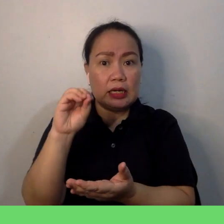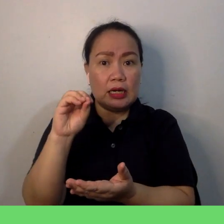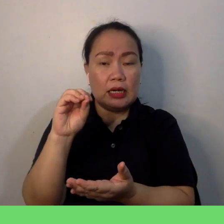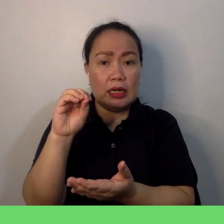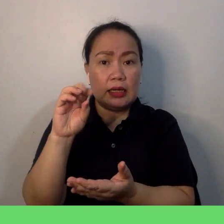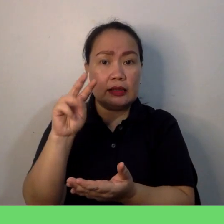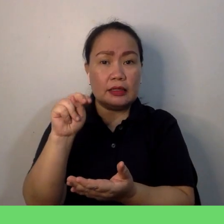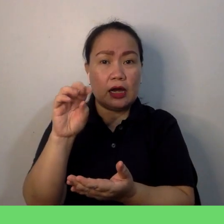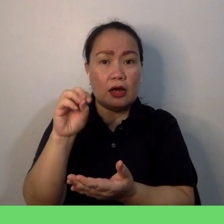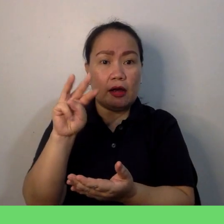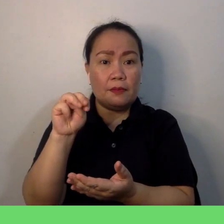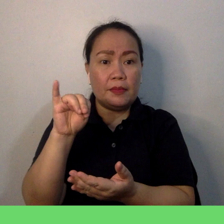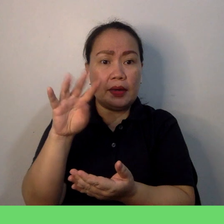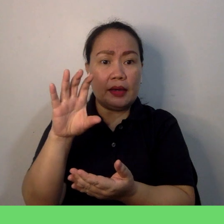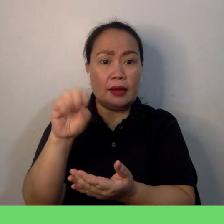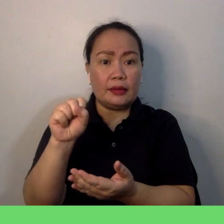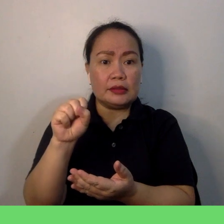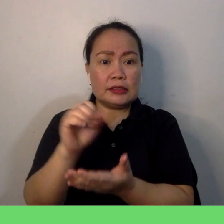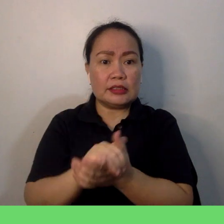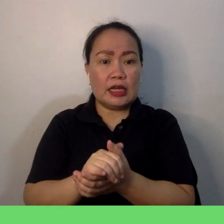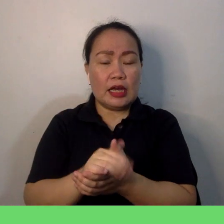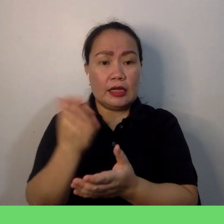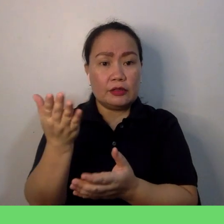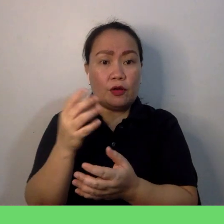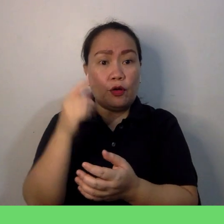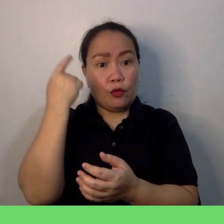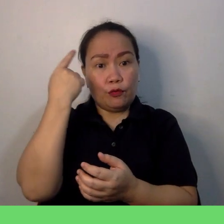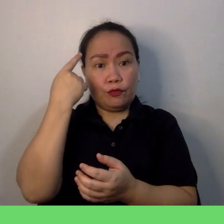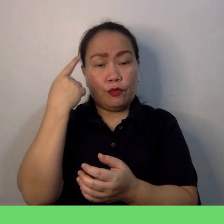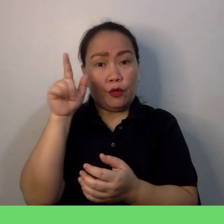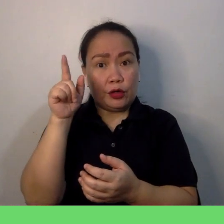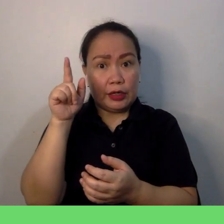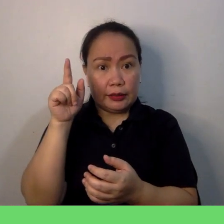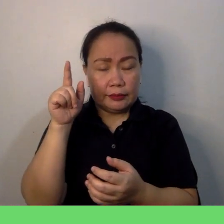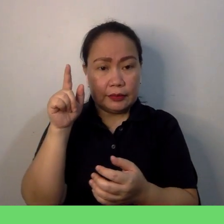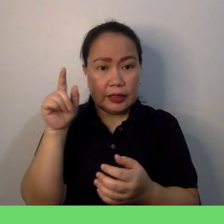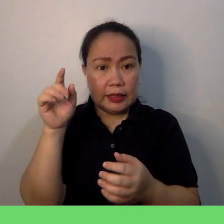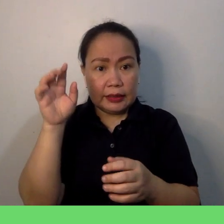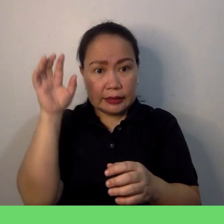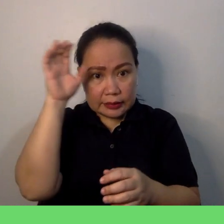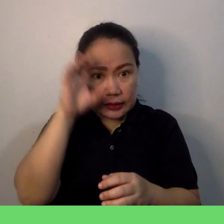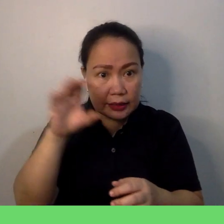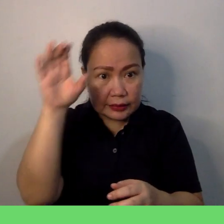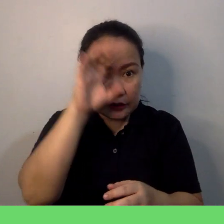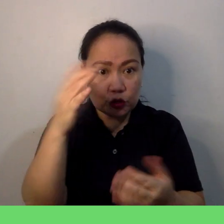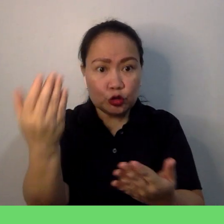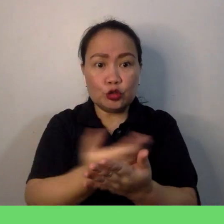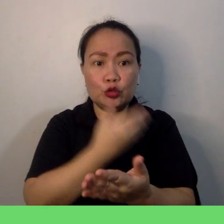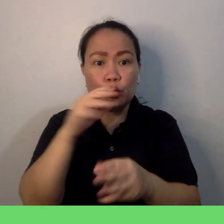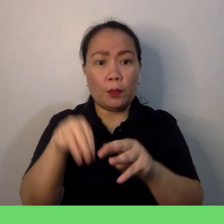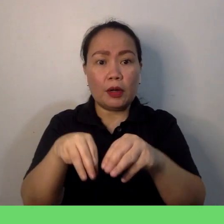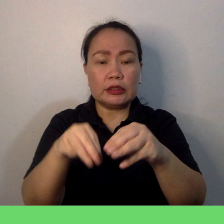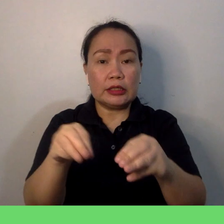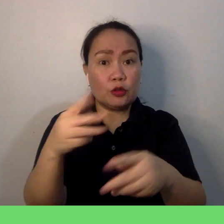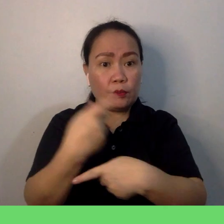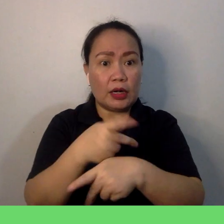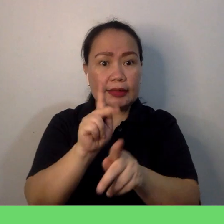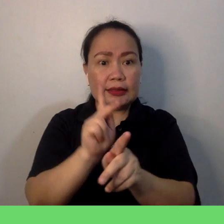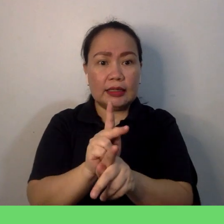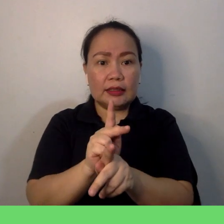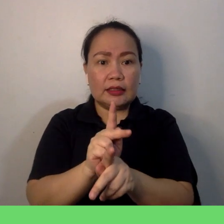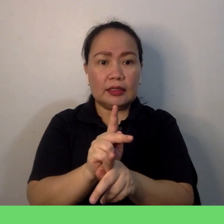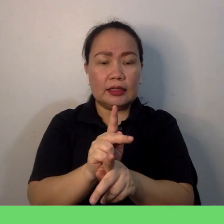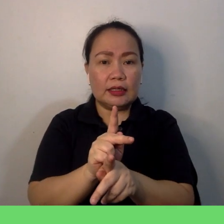of exploration of the new markets of a product, forecasting business trends, quality of goods produced.